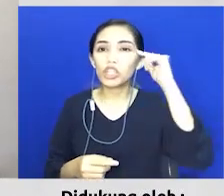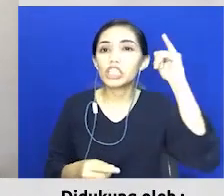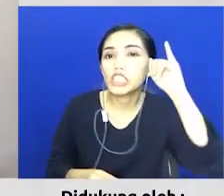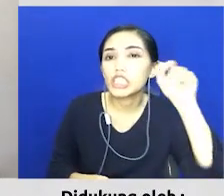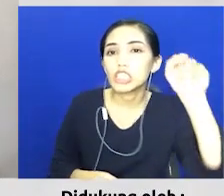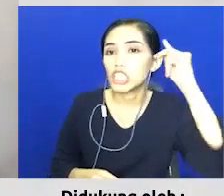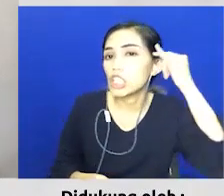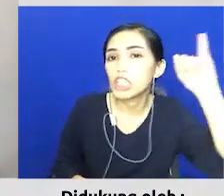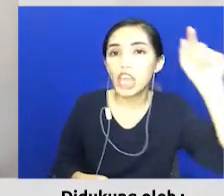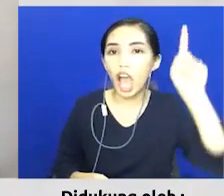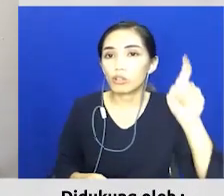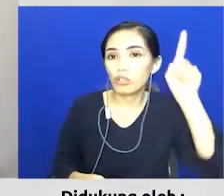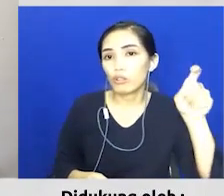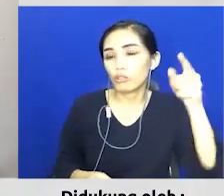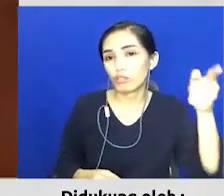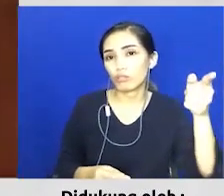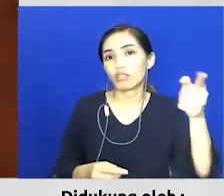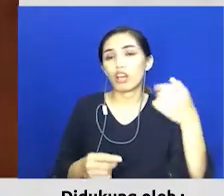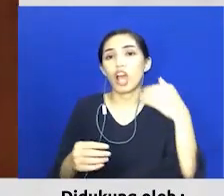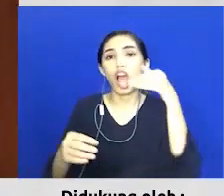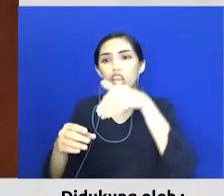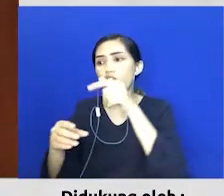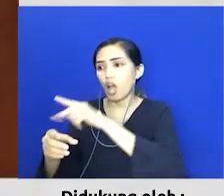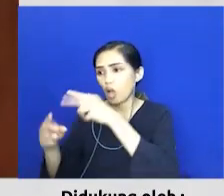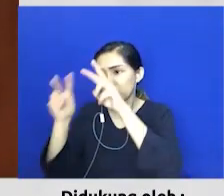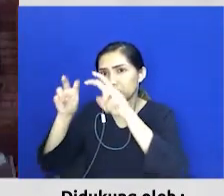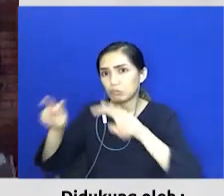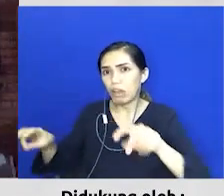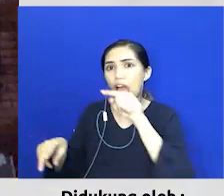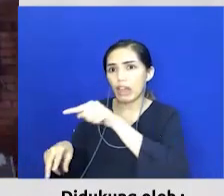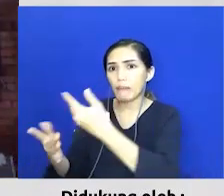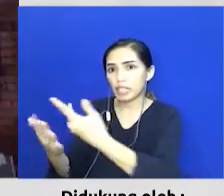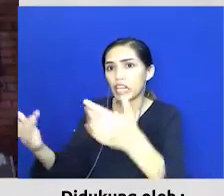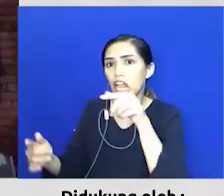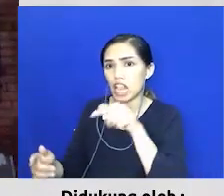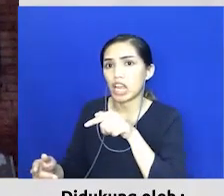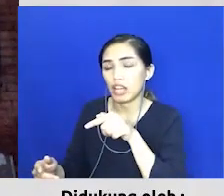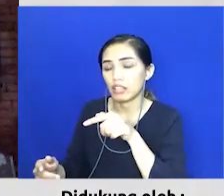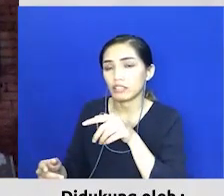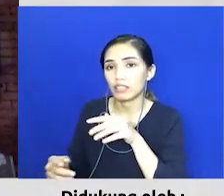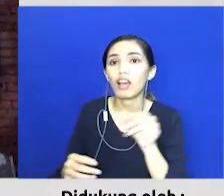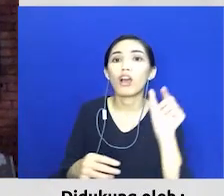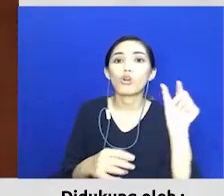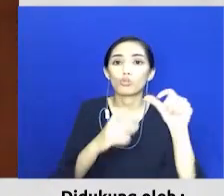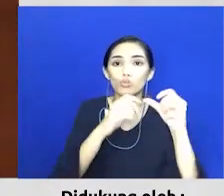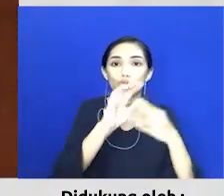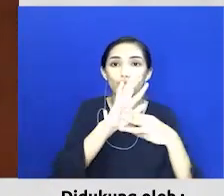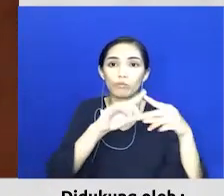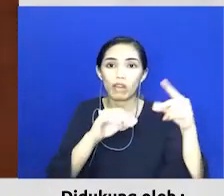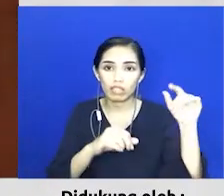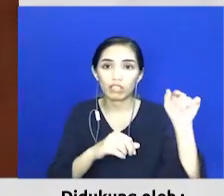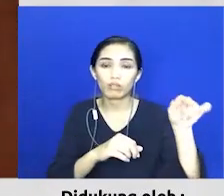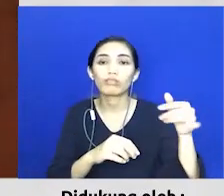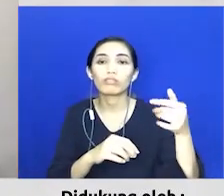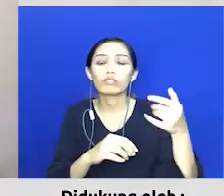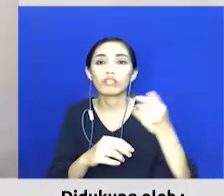ini ada loh dalam pemikiran masyarakat kita, ya kan? Ya. Usmar itu dia bagaimanapun juga dia